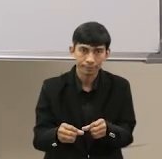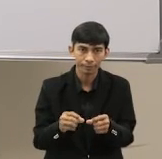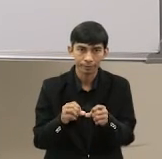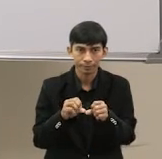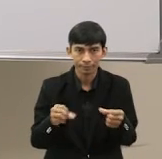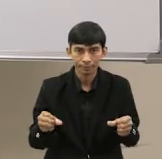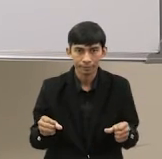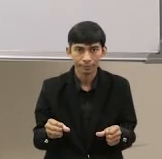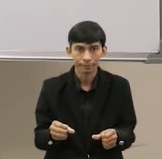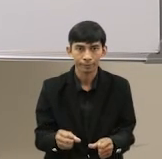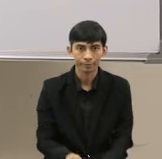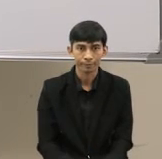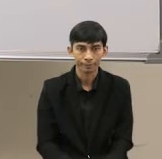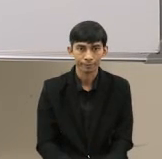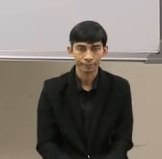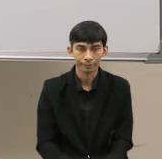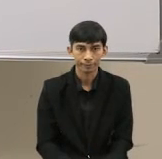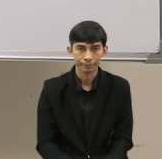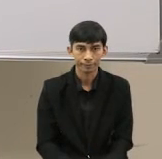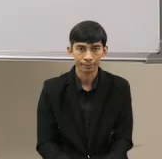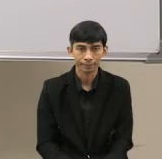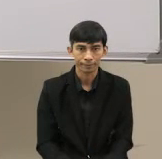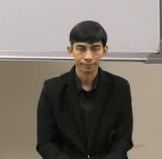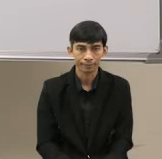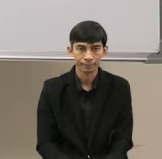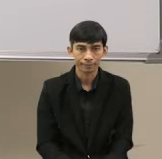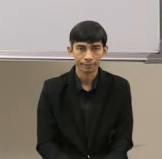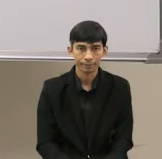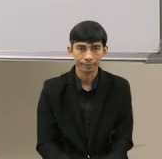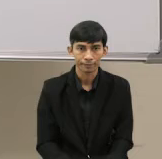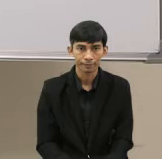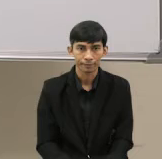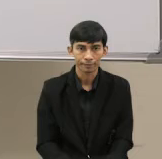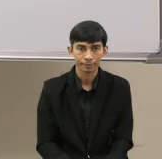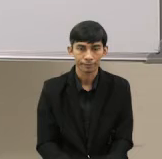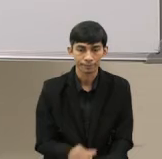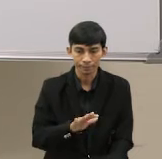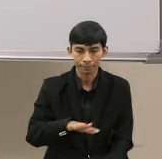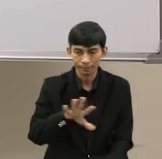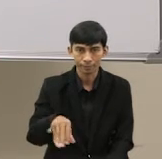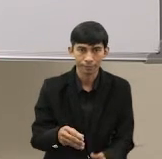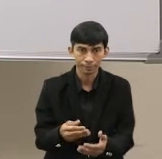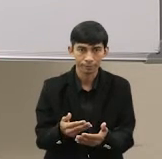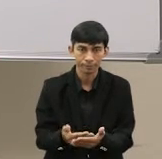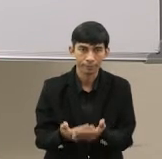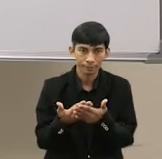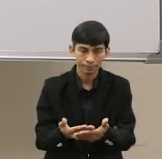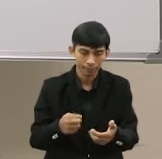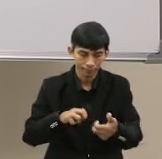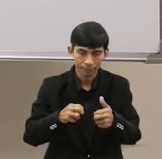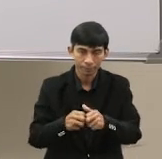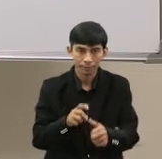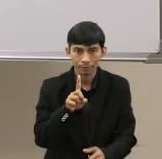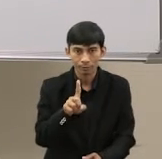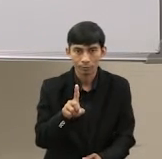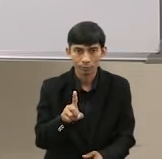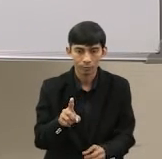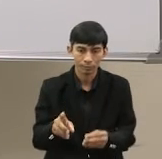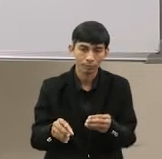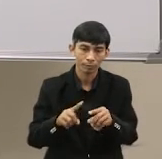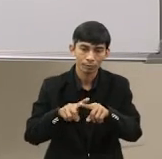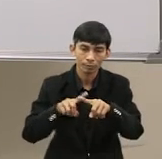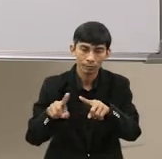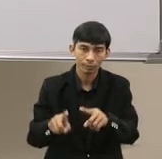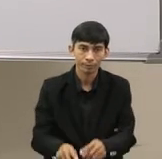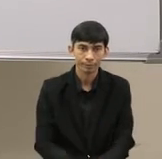bác tha con ai bằng ca bàn lọ nút chúng sống côn bằng cả chấm nọt mũi tiết đòi prà